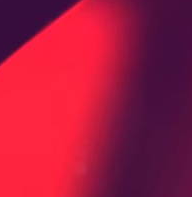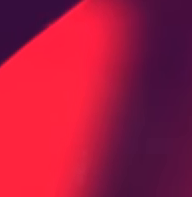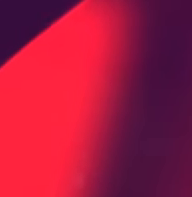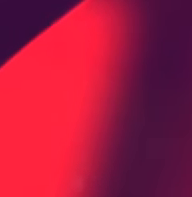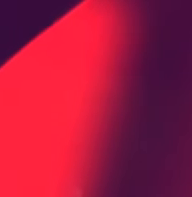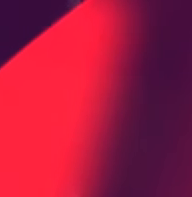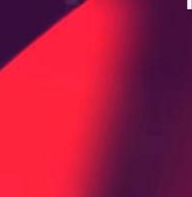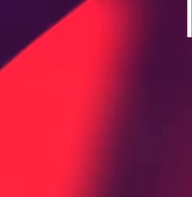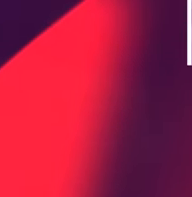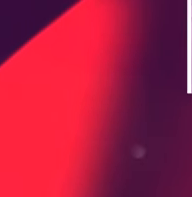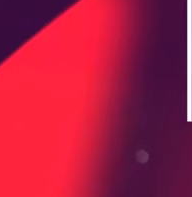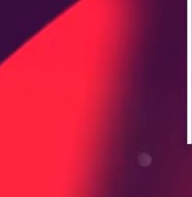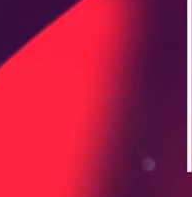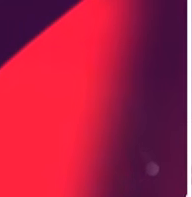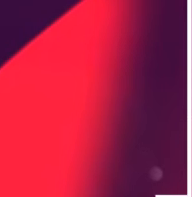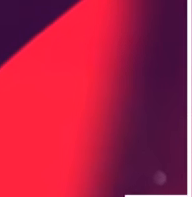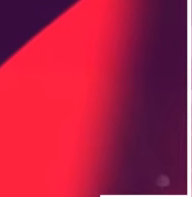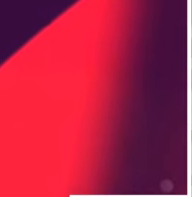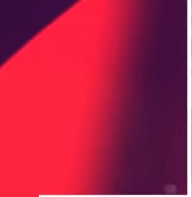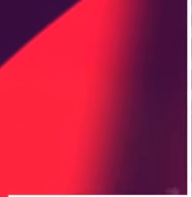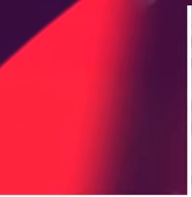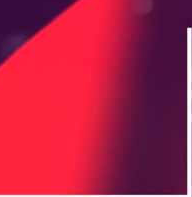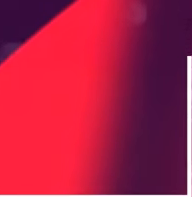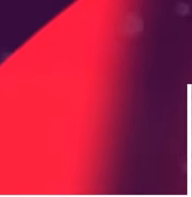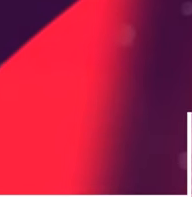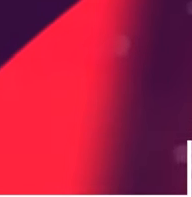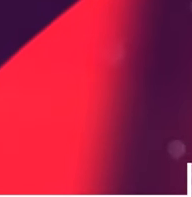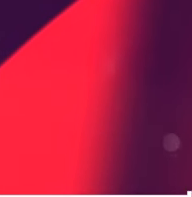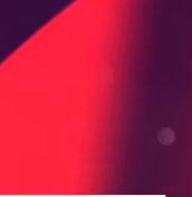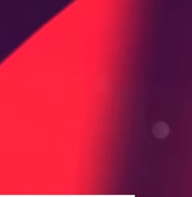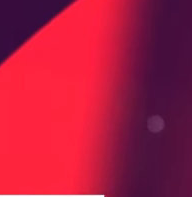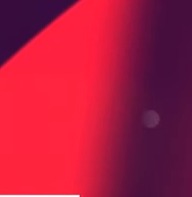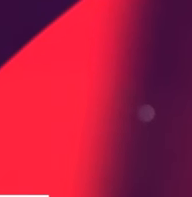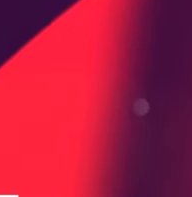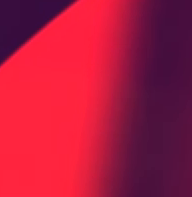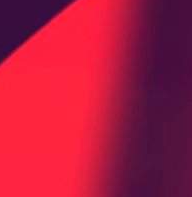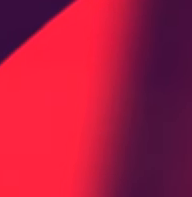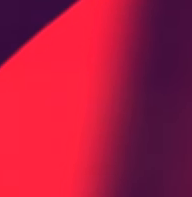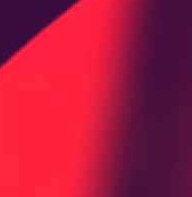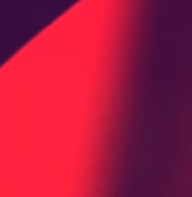රටේ ලෝකෙ සිදුවෙන උණුසුම් පුව දැනගන්න සියත නිවුස් YouTube channel එක අදම subscribe කරන්න.